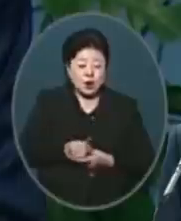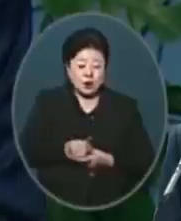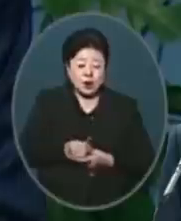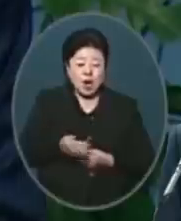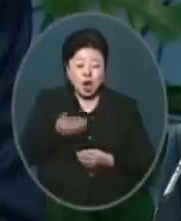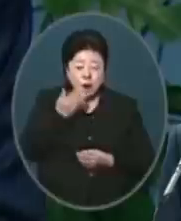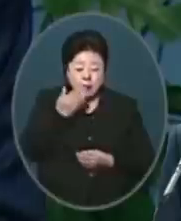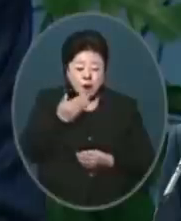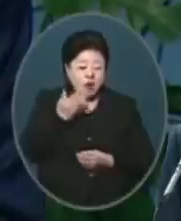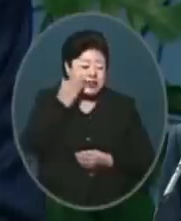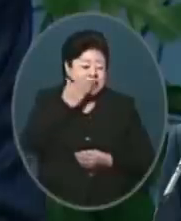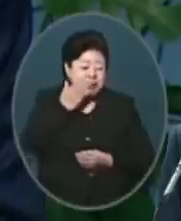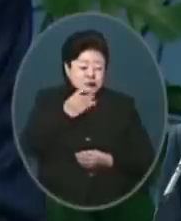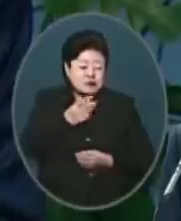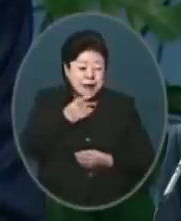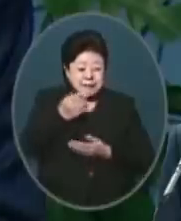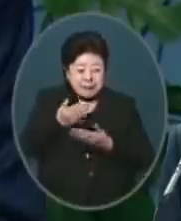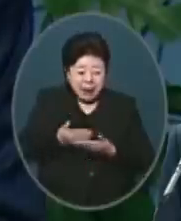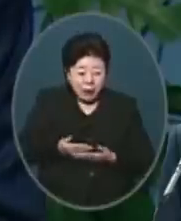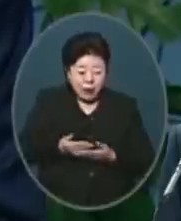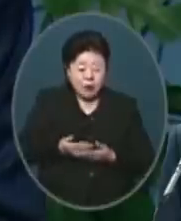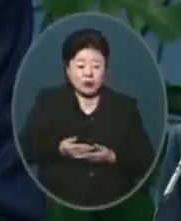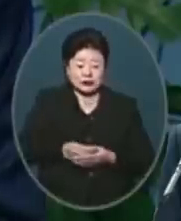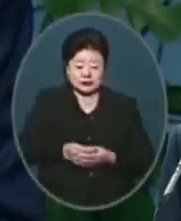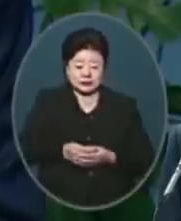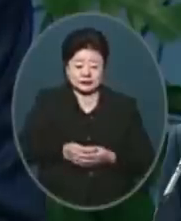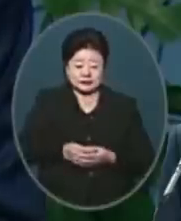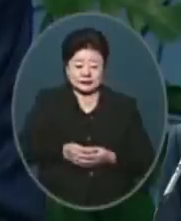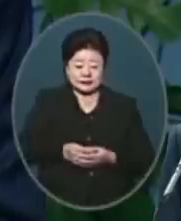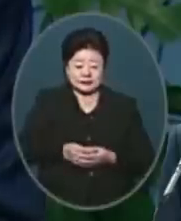먼 양분만 서로